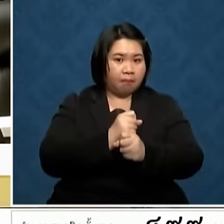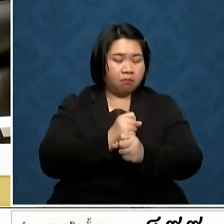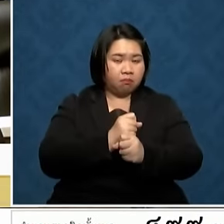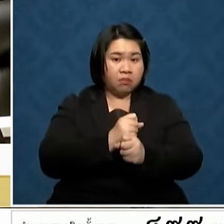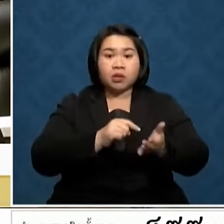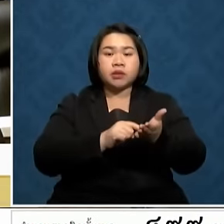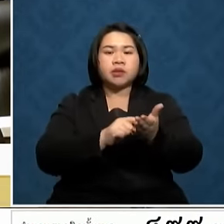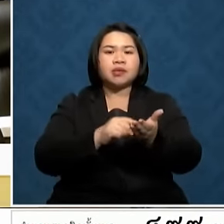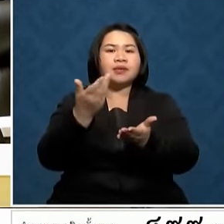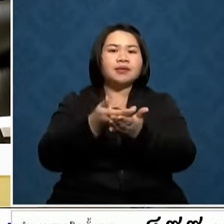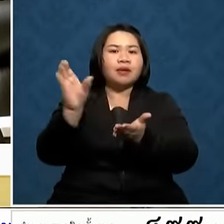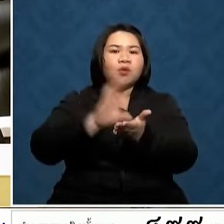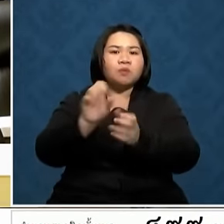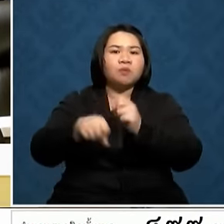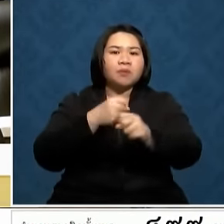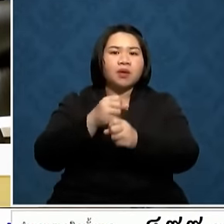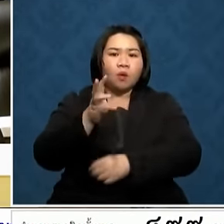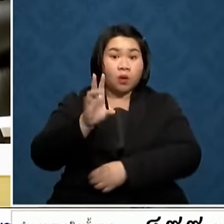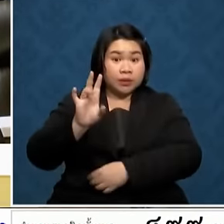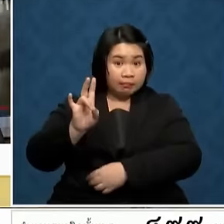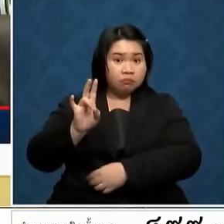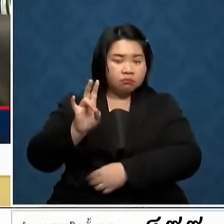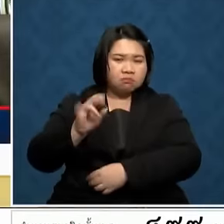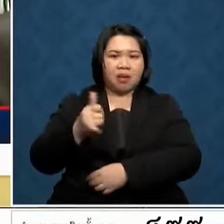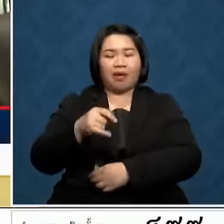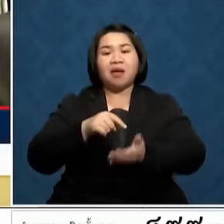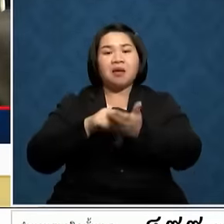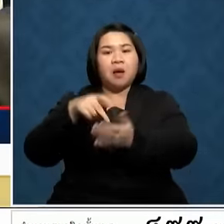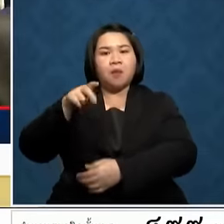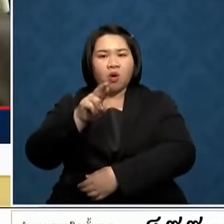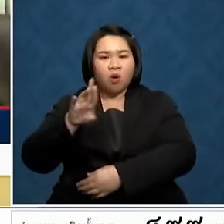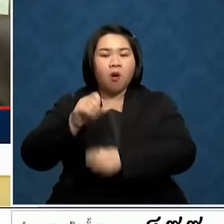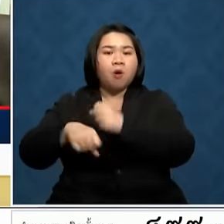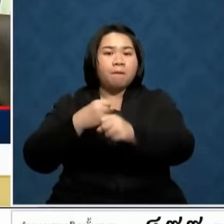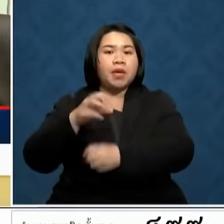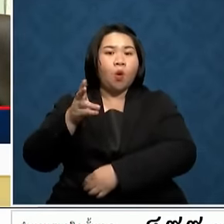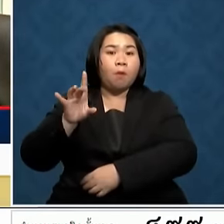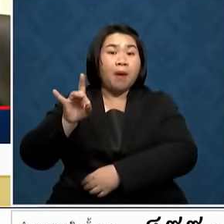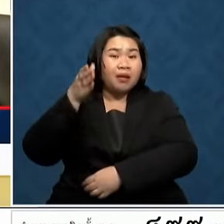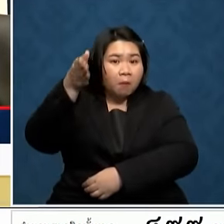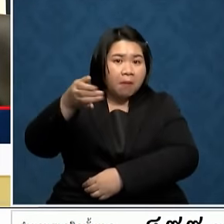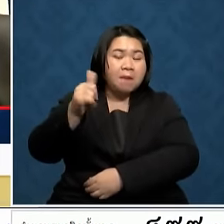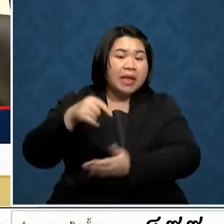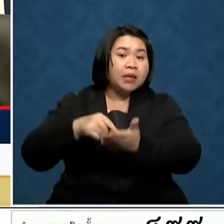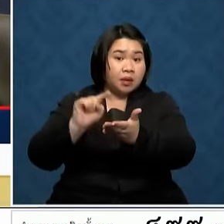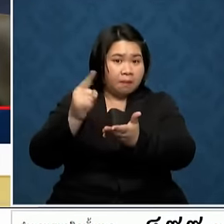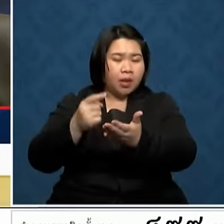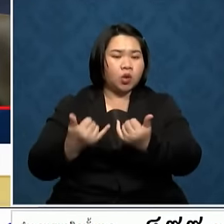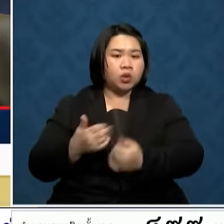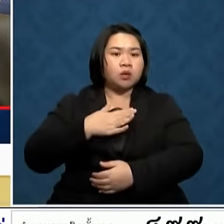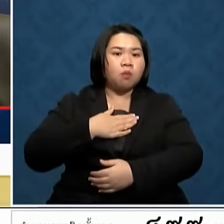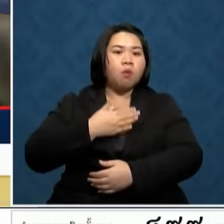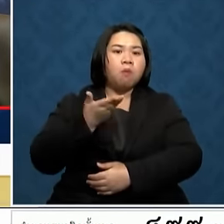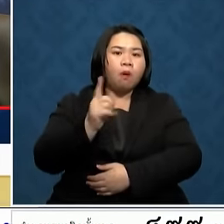เสรอพรบองงเพิ่มเติมปี 67 ในวัี้หรอแม้กระทั่งการเสรอพรบองงเพิ่มเติมปี 68 ในกระท่าคตผมเพยแค่ขอครับ